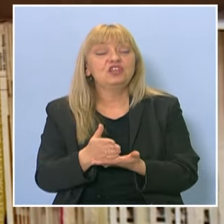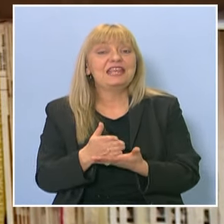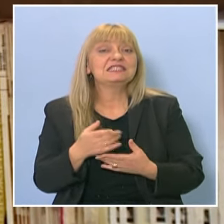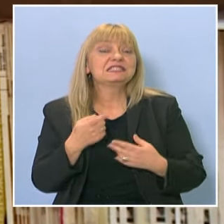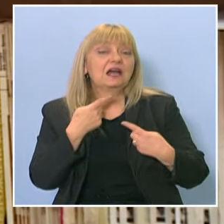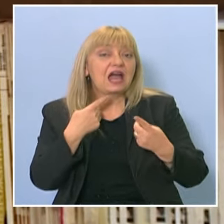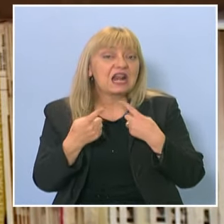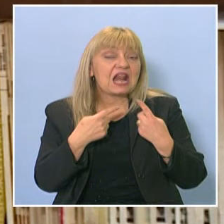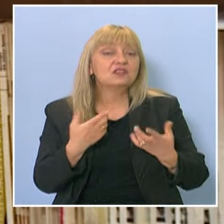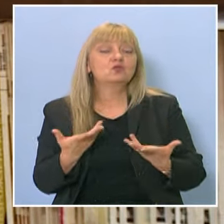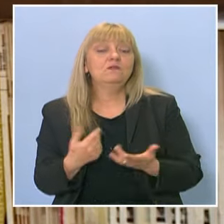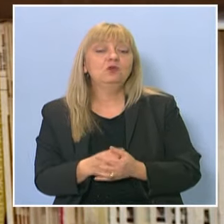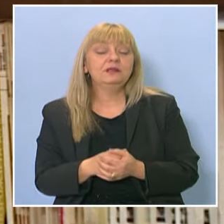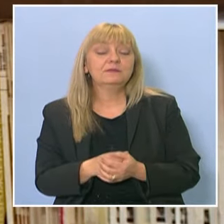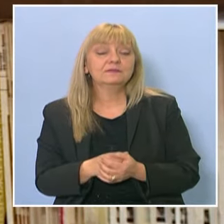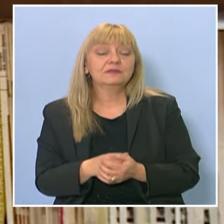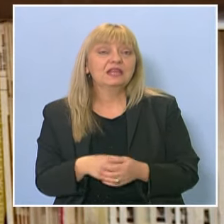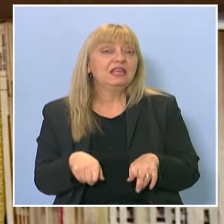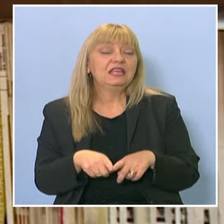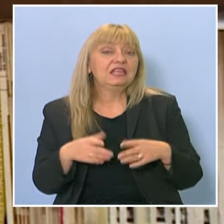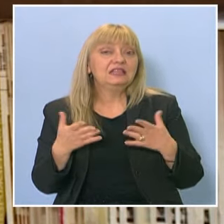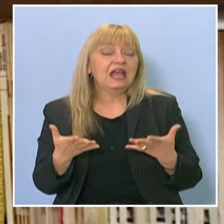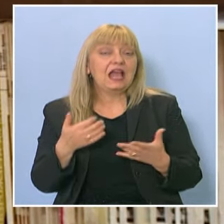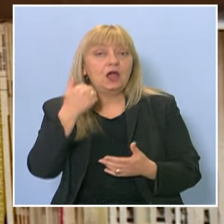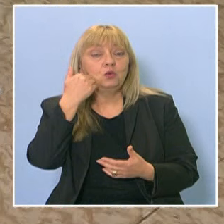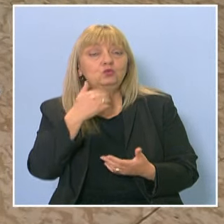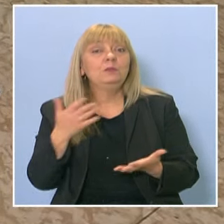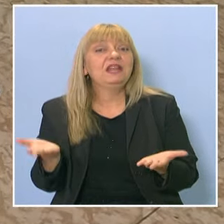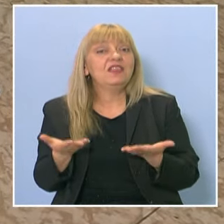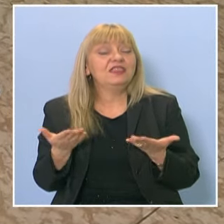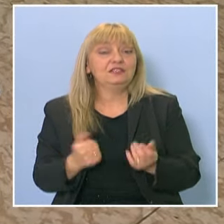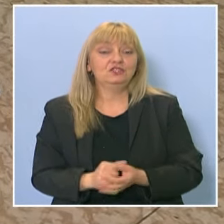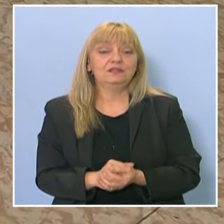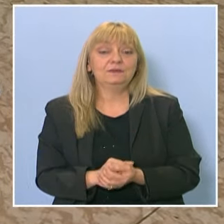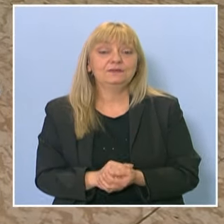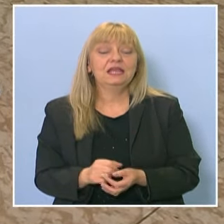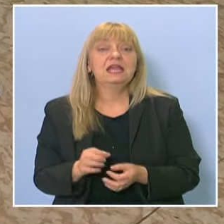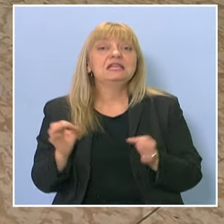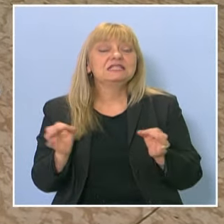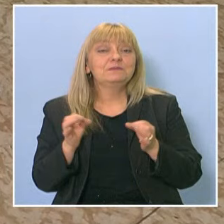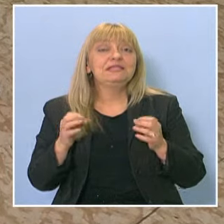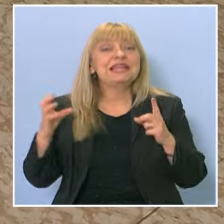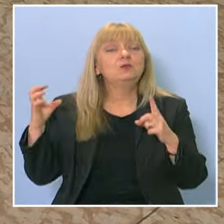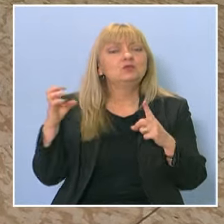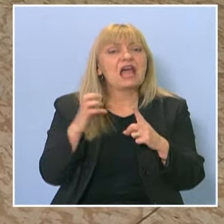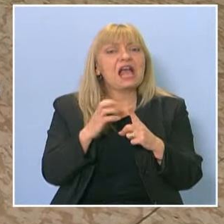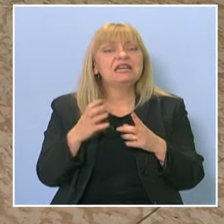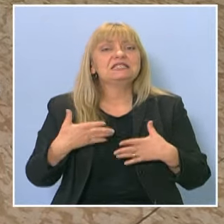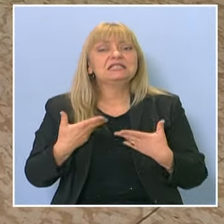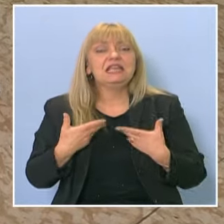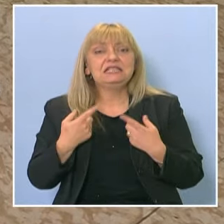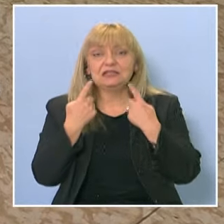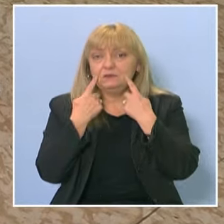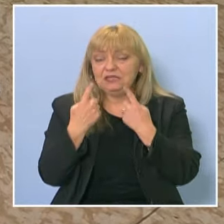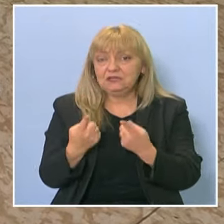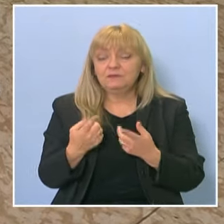и чрез така добри средства. Специално за агресията исках да добавя нещо. Мои